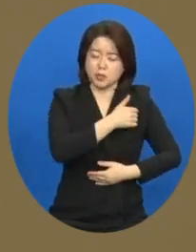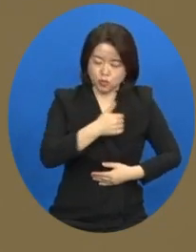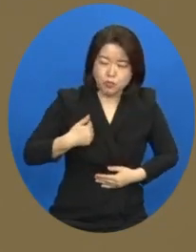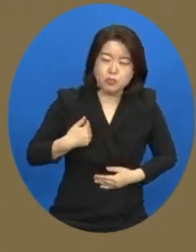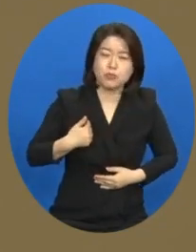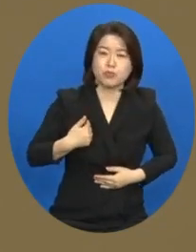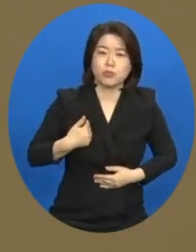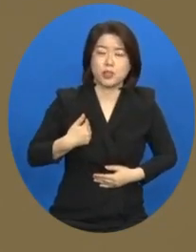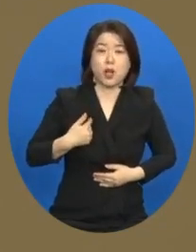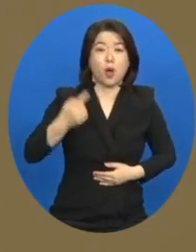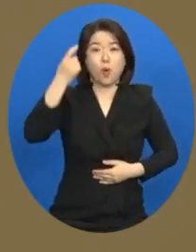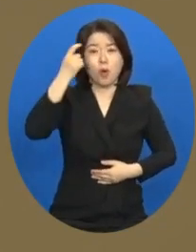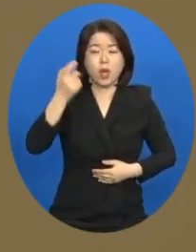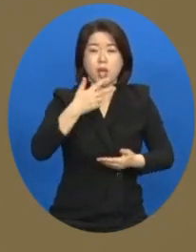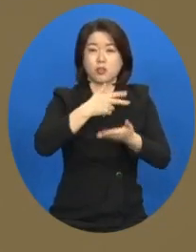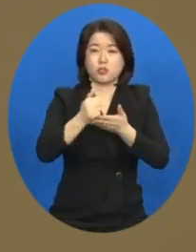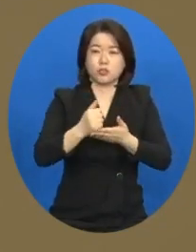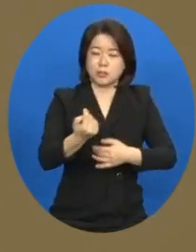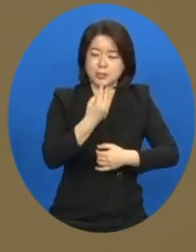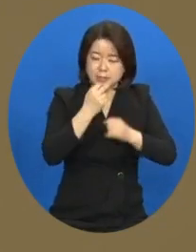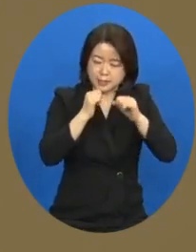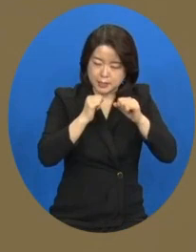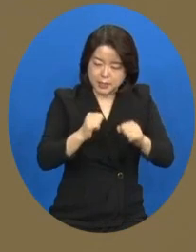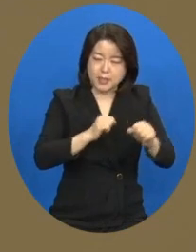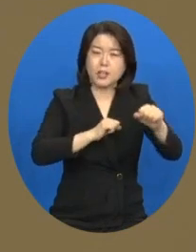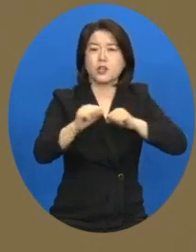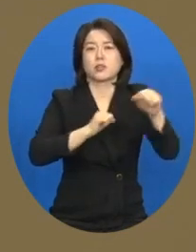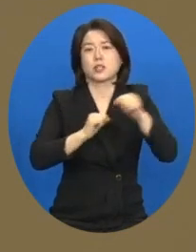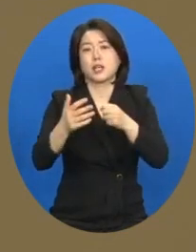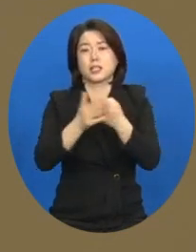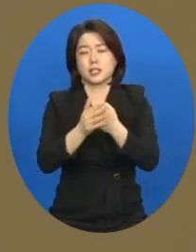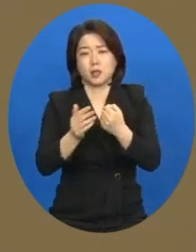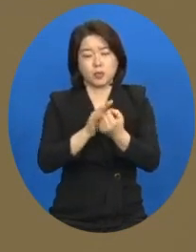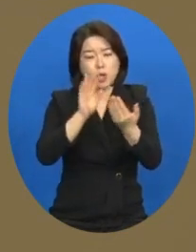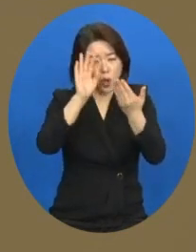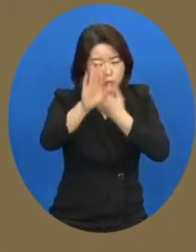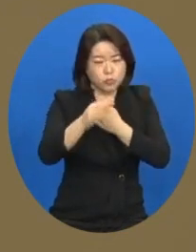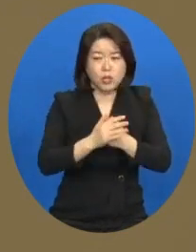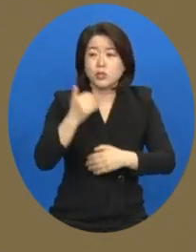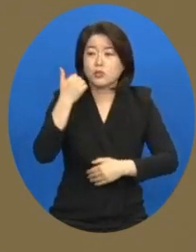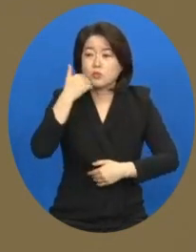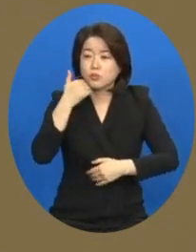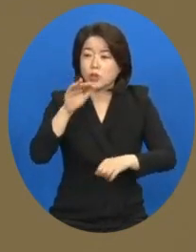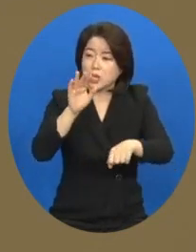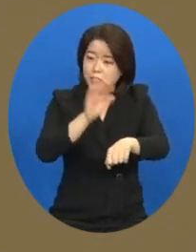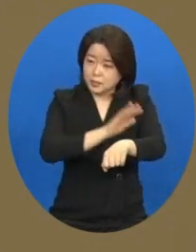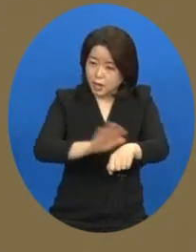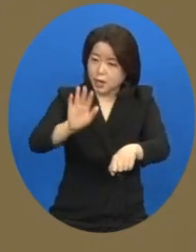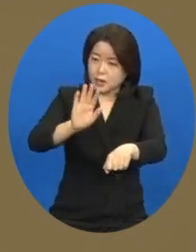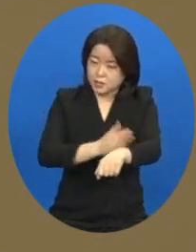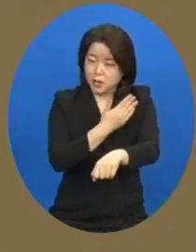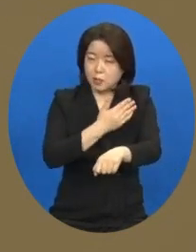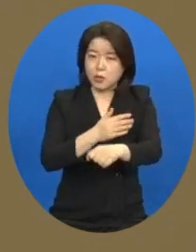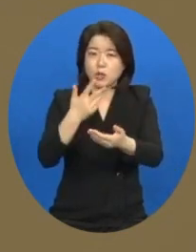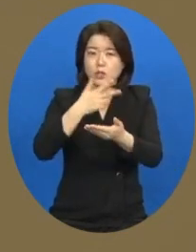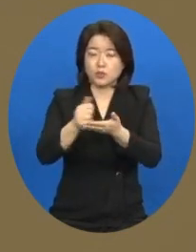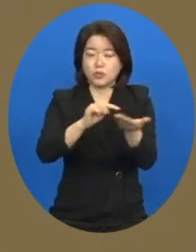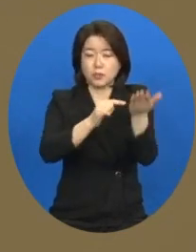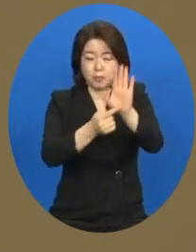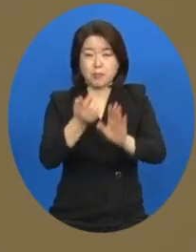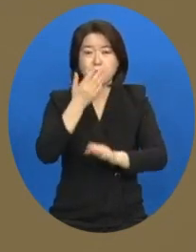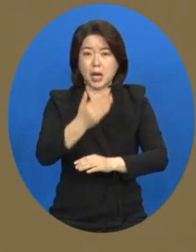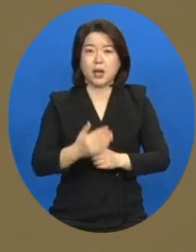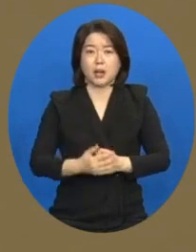왜? 주님은 살아 역사하시니까. 나중에 누가 잘했는지 못했는지 다 주님이 밝혀주실